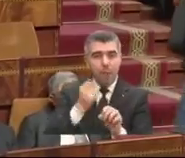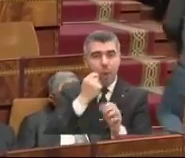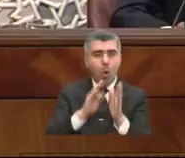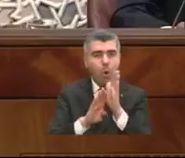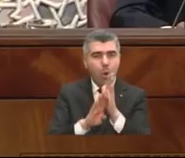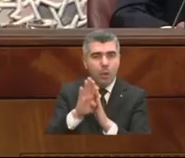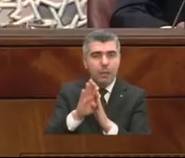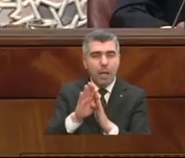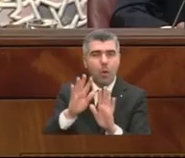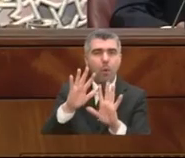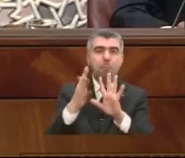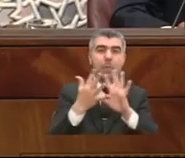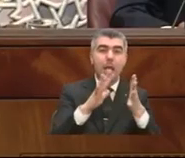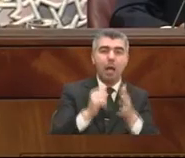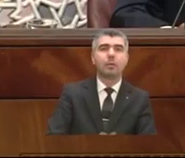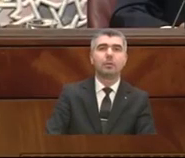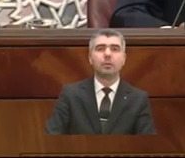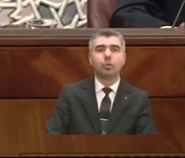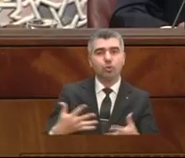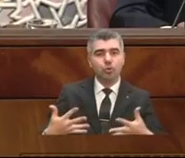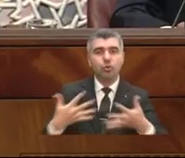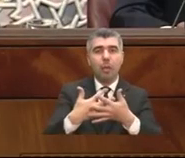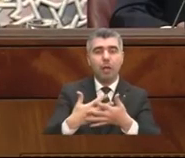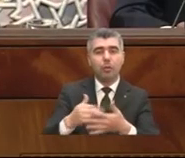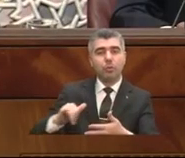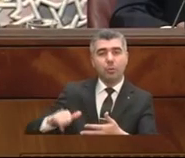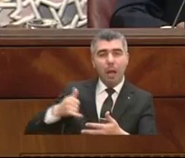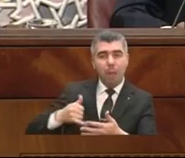الإنسان والبيئة وإدماج الشباب في التنمية